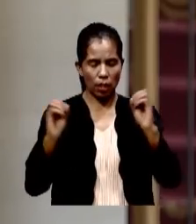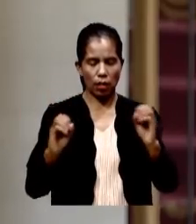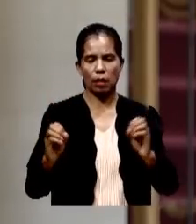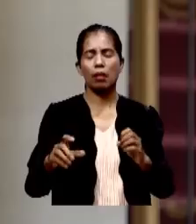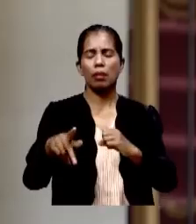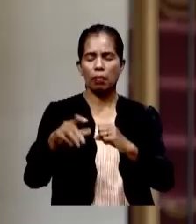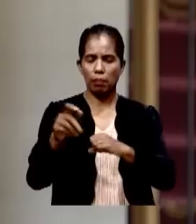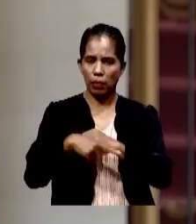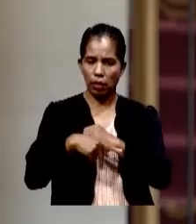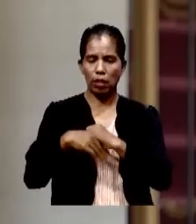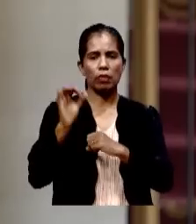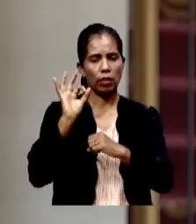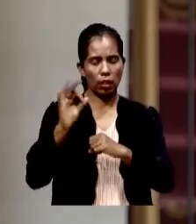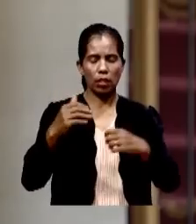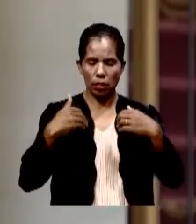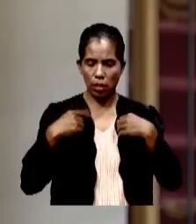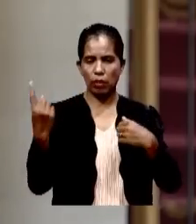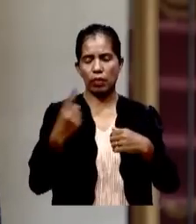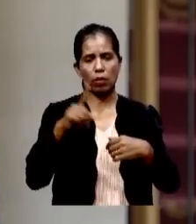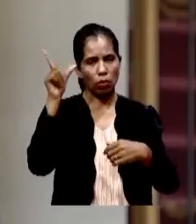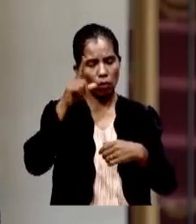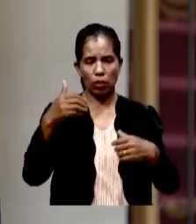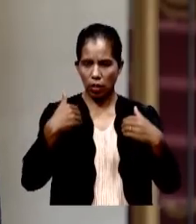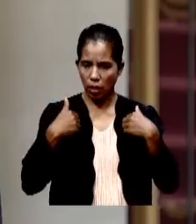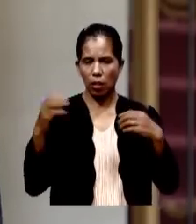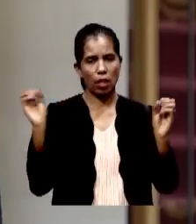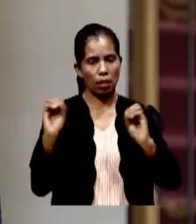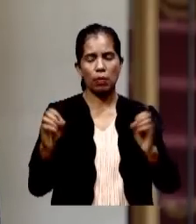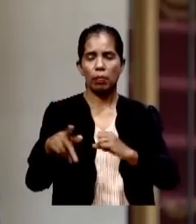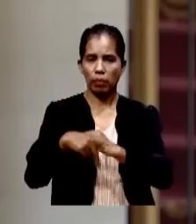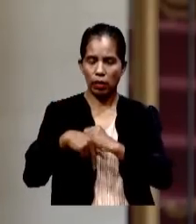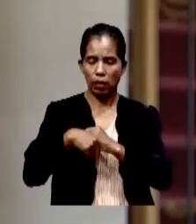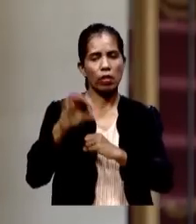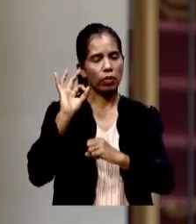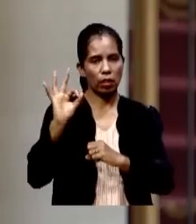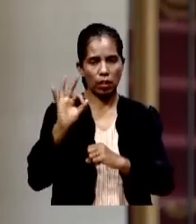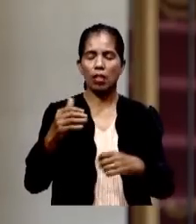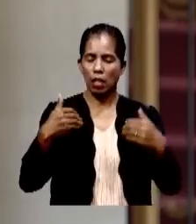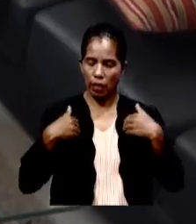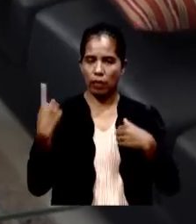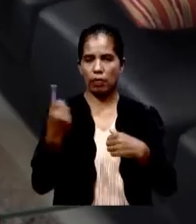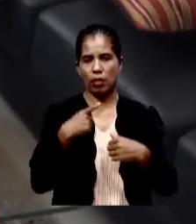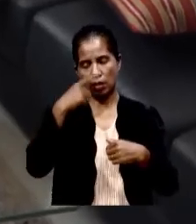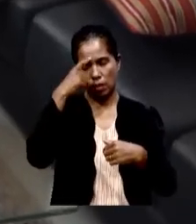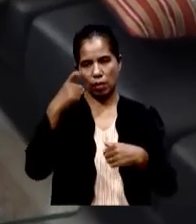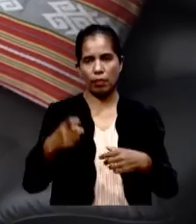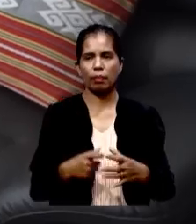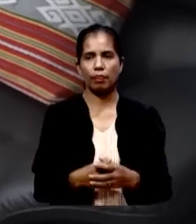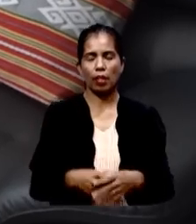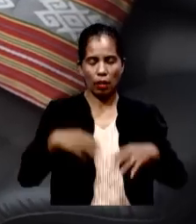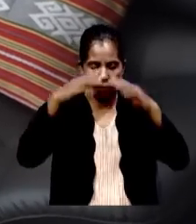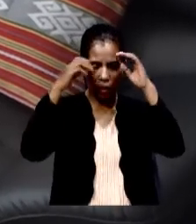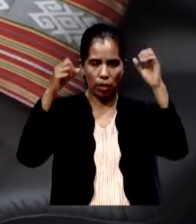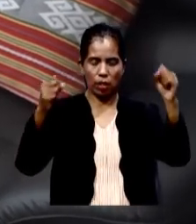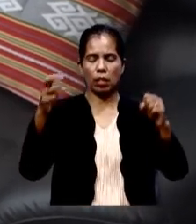ia Fretilin ia nafati. Lol ia ka la ia Fretilin ia nafati. Tamba Fretilin lulik. Presidente da República José